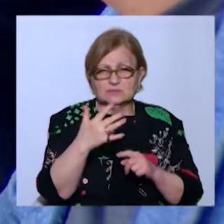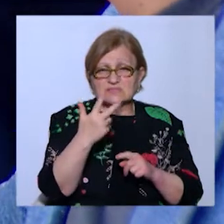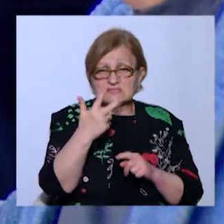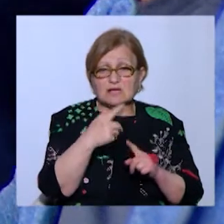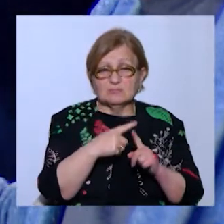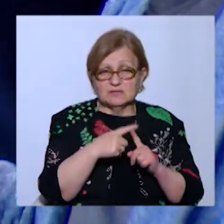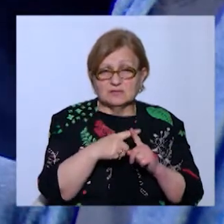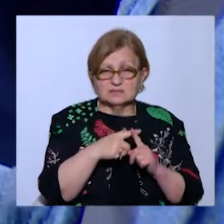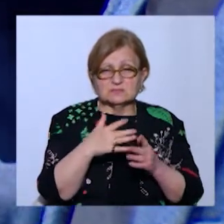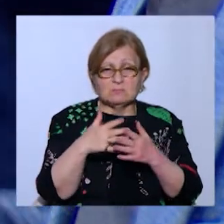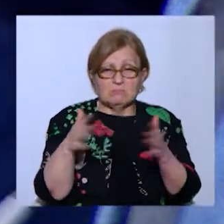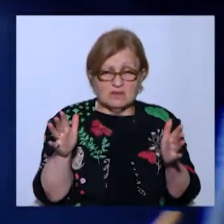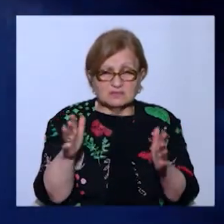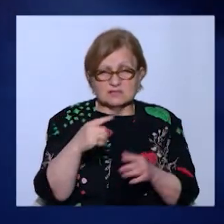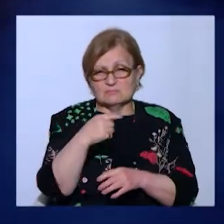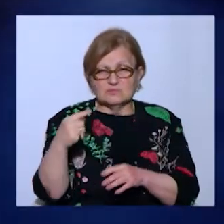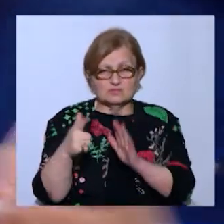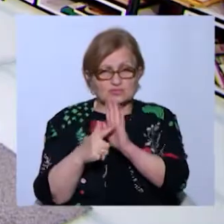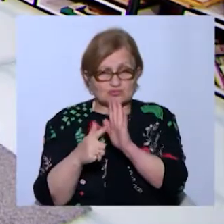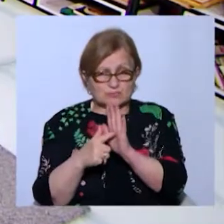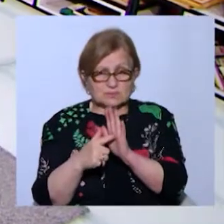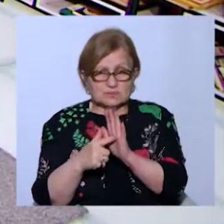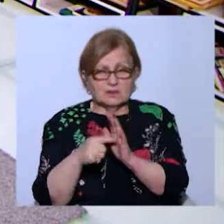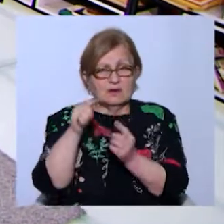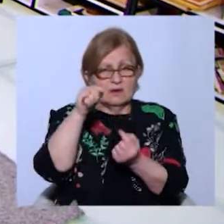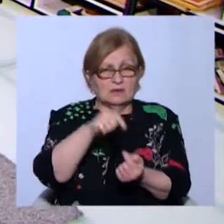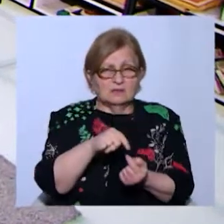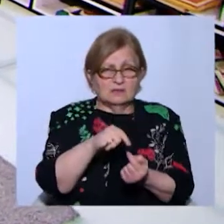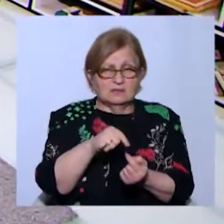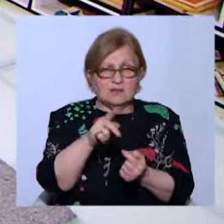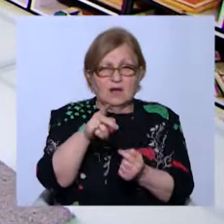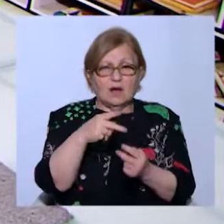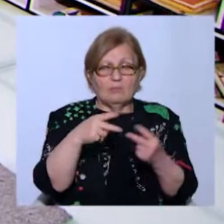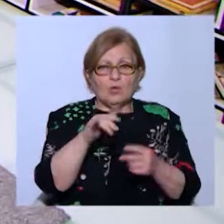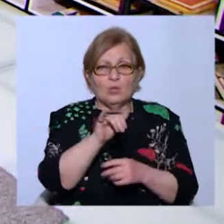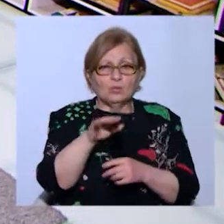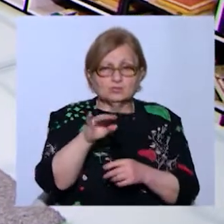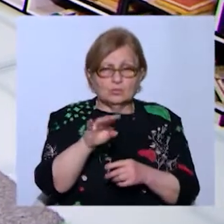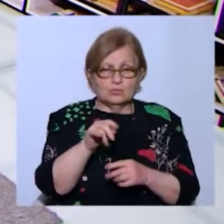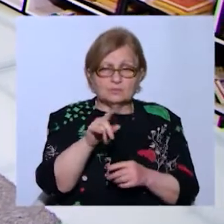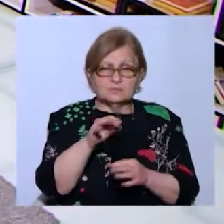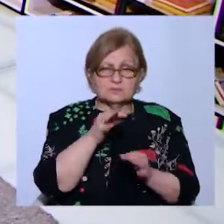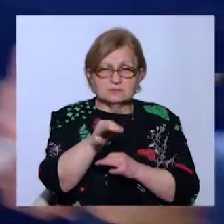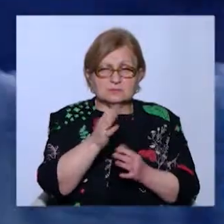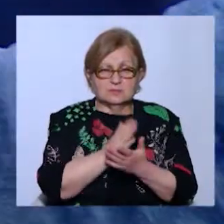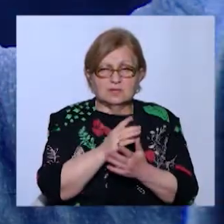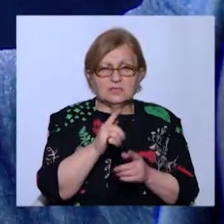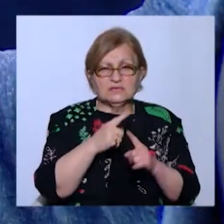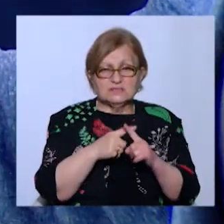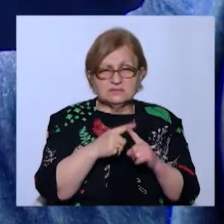3x-ი მეტია მინუს 7-ზე და შესაბამისად ამ უტოლობის ამონახსნი არის x-ი